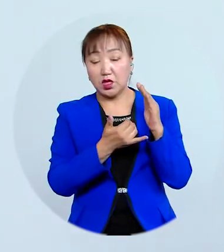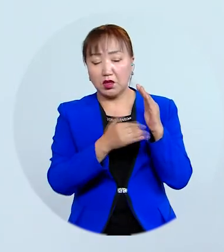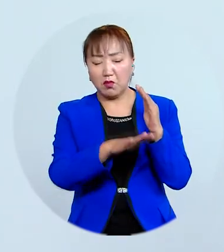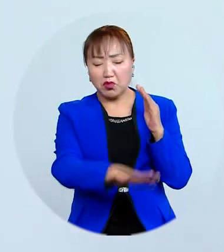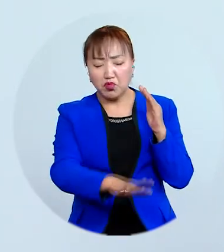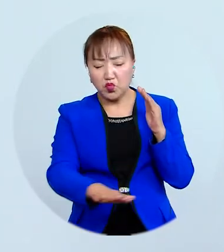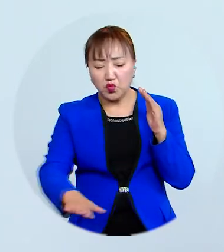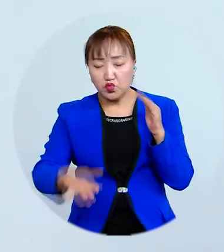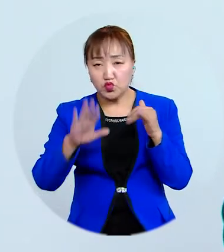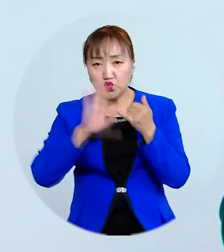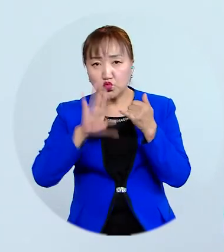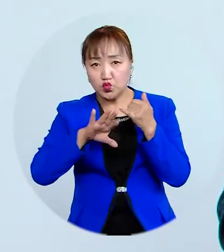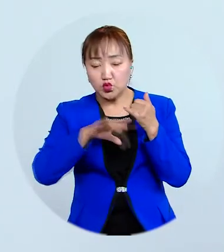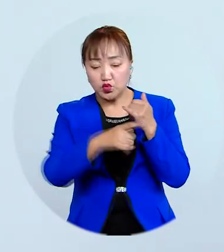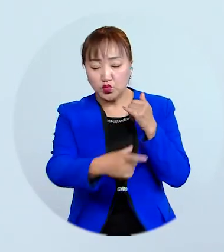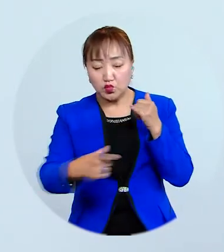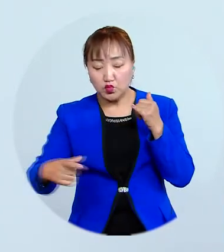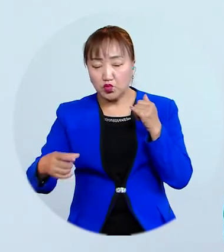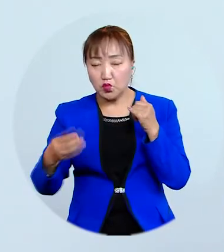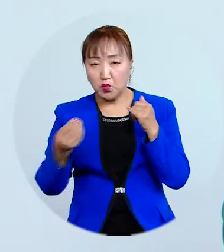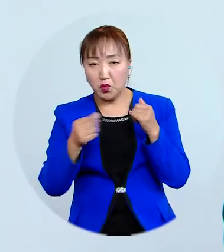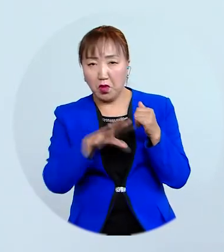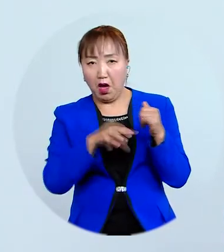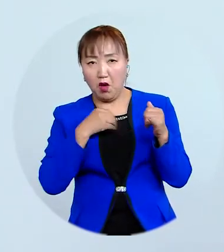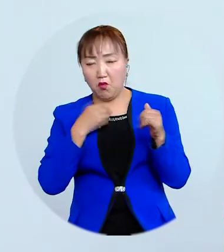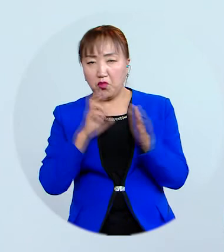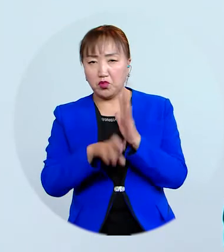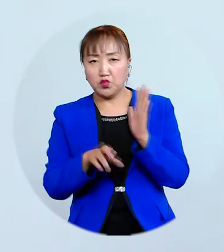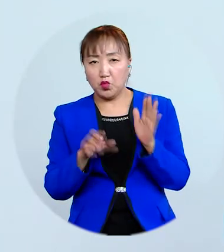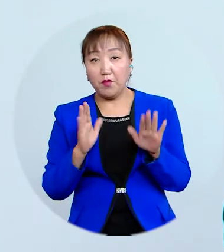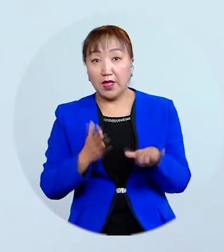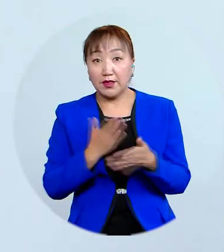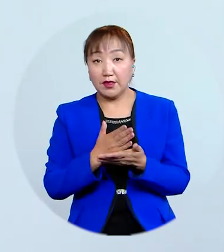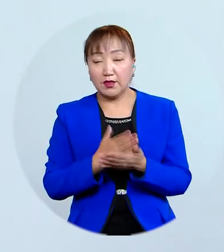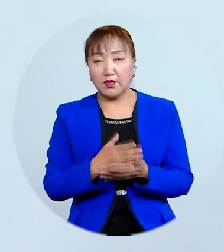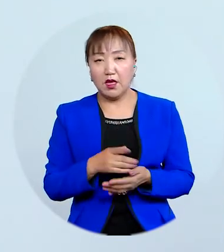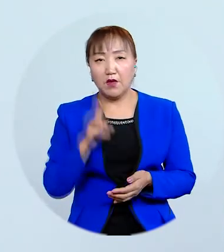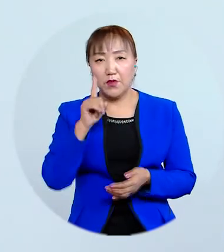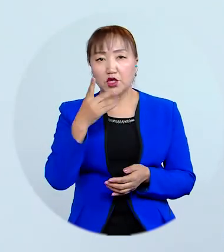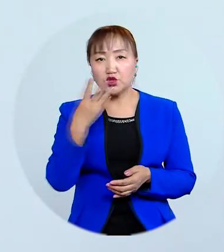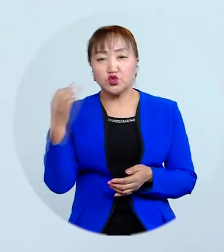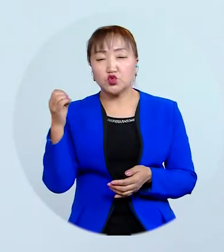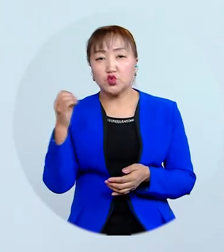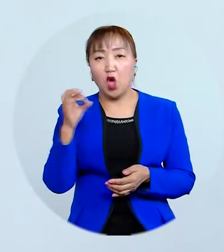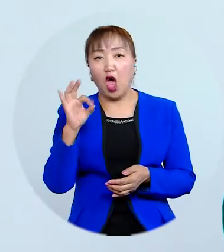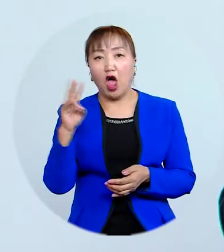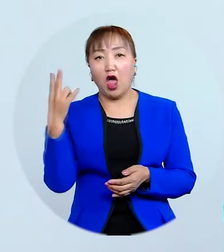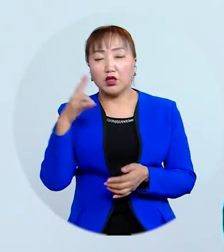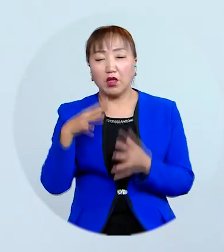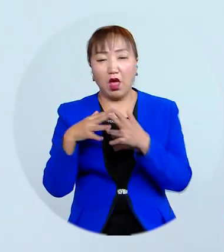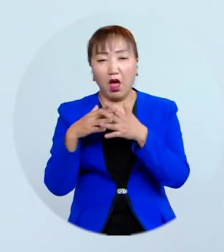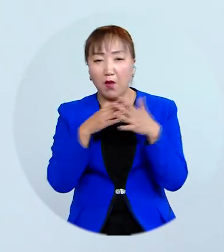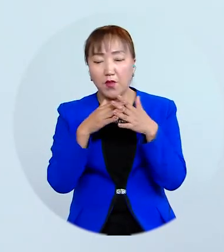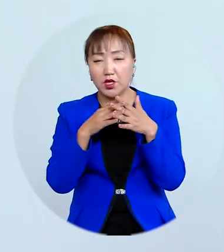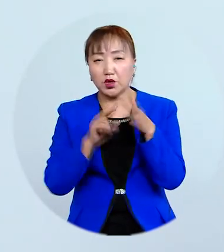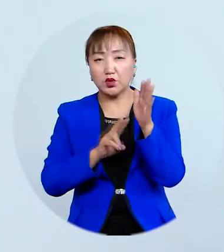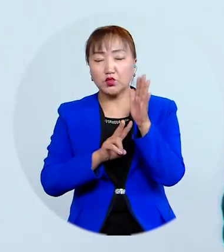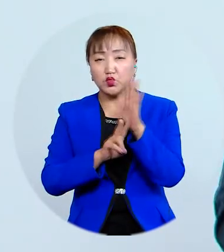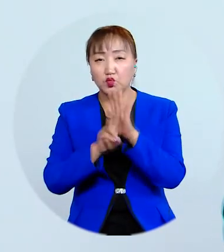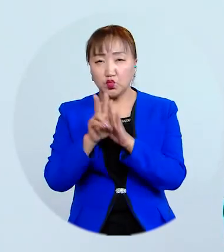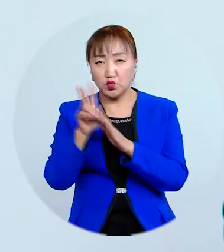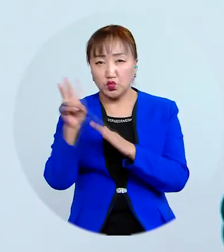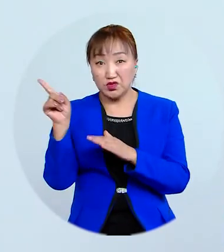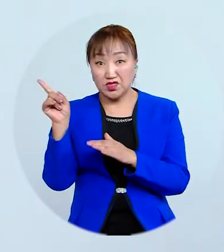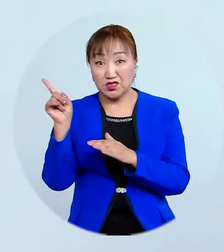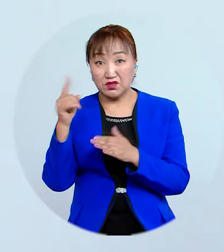үлдэж охирдог байх нэ. За энэ бол 1900-аад оны эхэнд бол Америкт анх одоо үүсч бүртгэгдээд хуулиар бол хоригдсон байдаг.